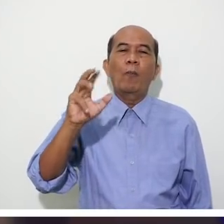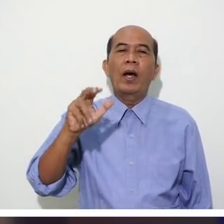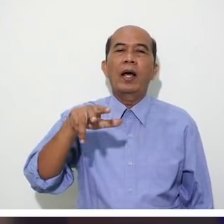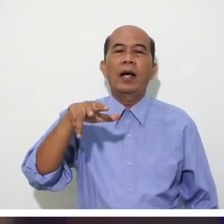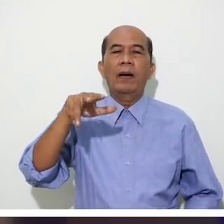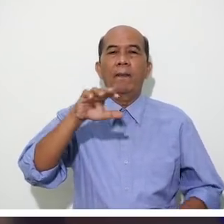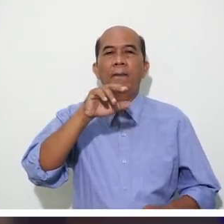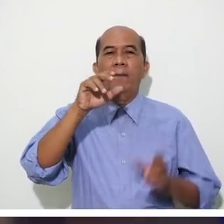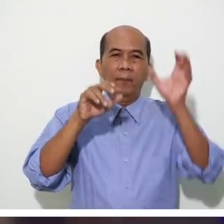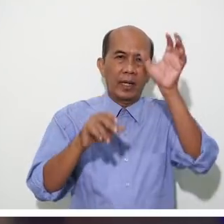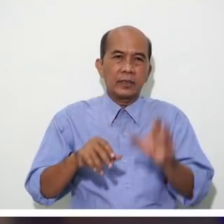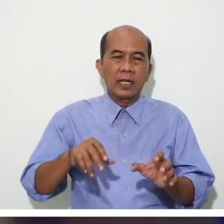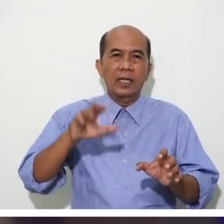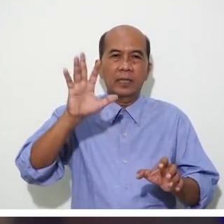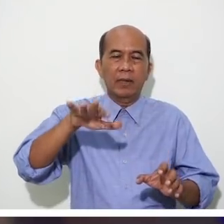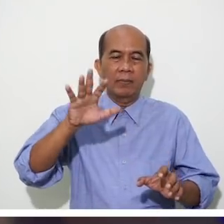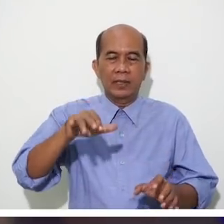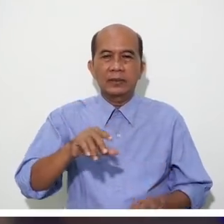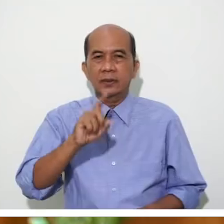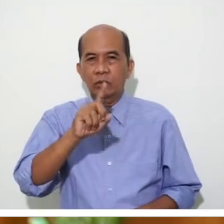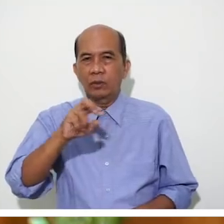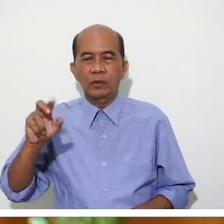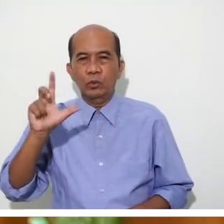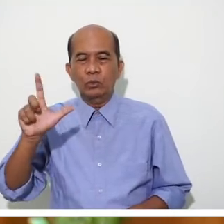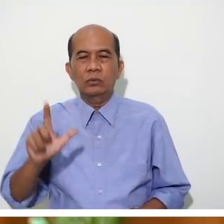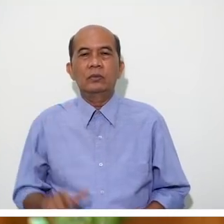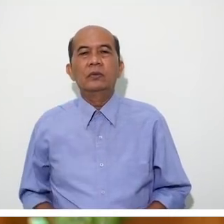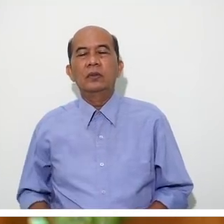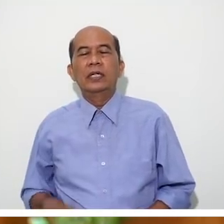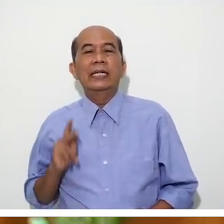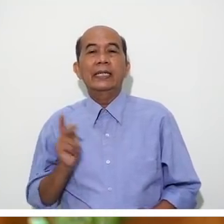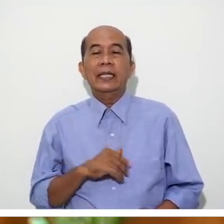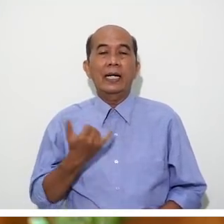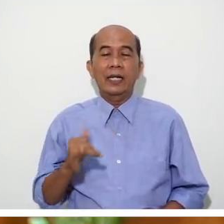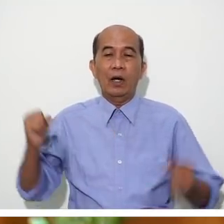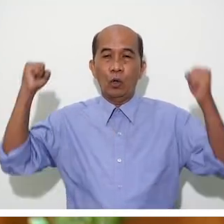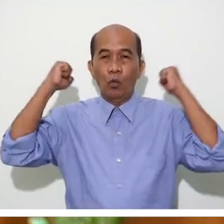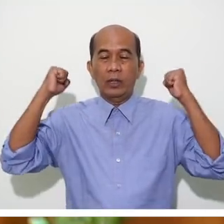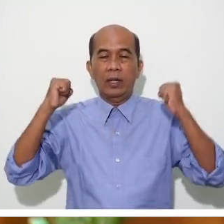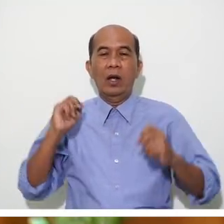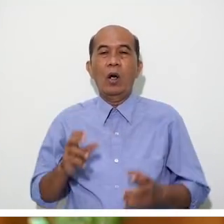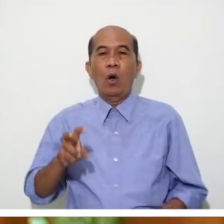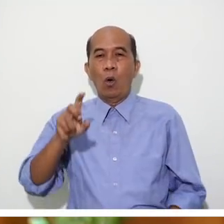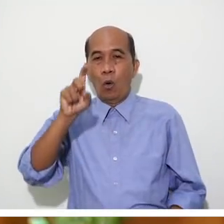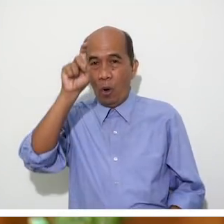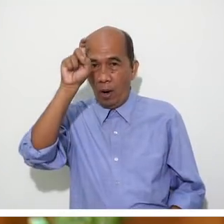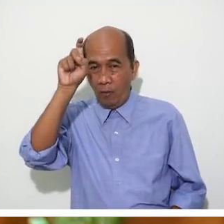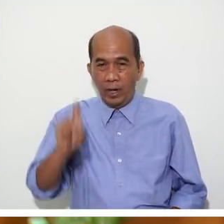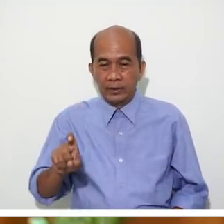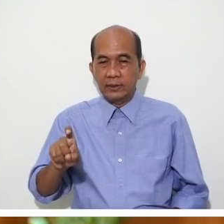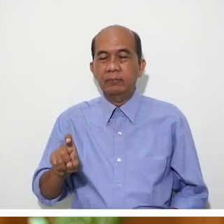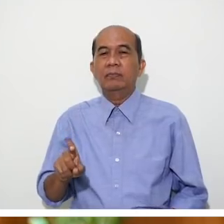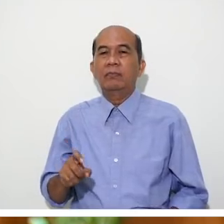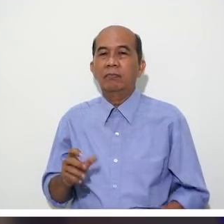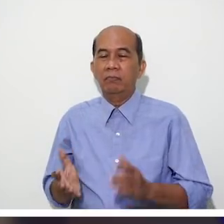sampai dengan ayat yang ke-7. Dicatat demikian. Kita yang kuat wajib menanggung kelemahan orang yang